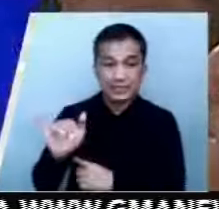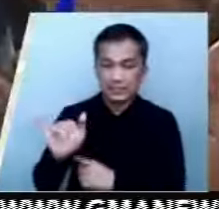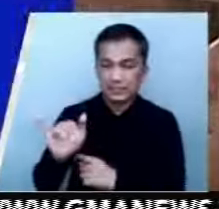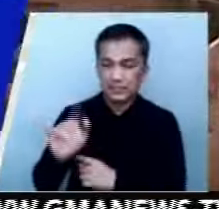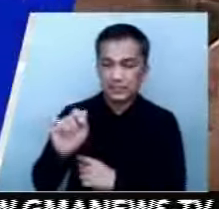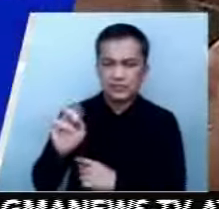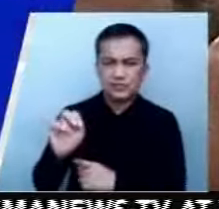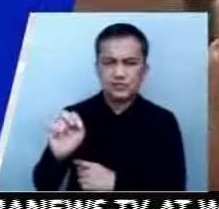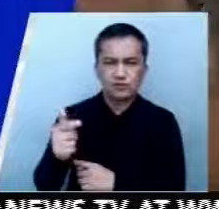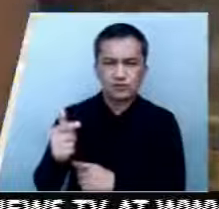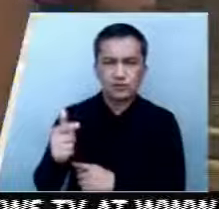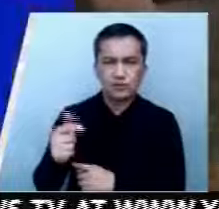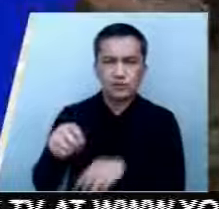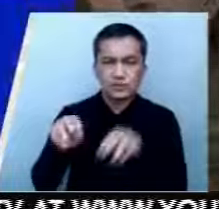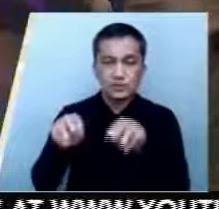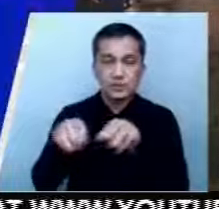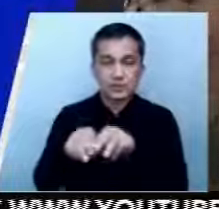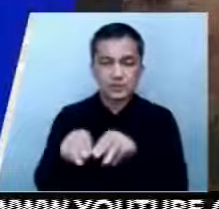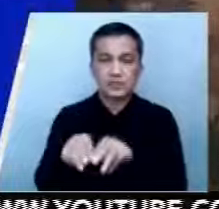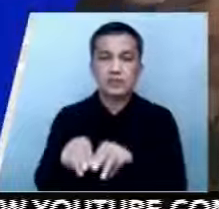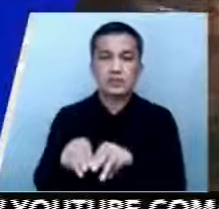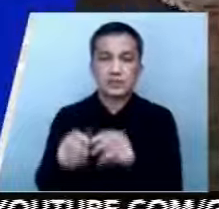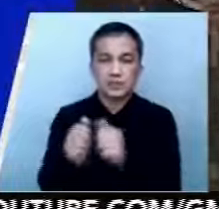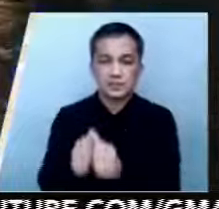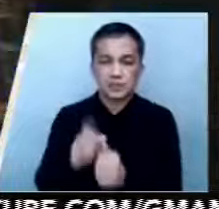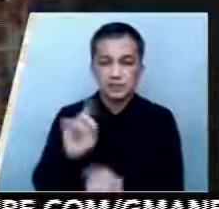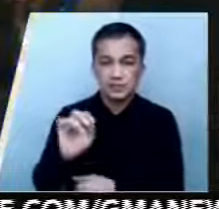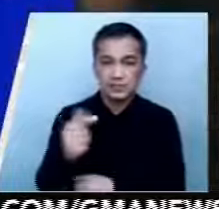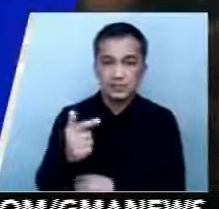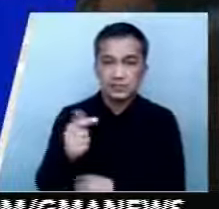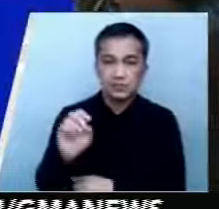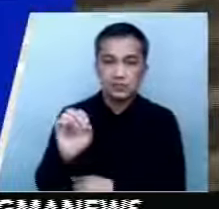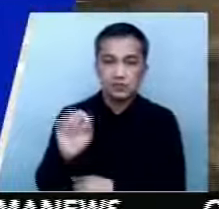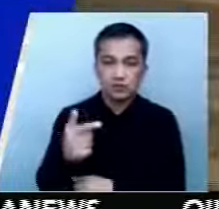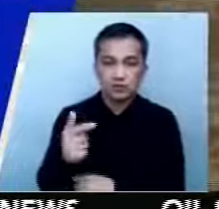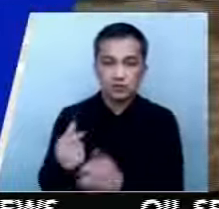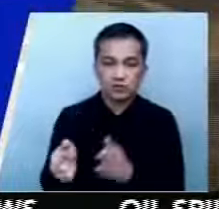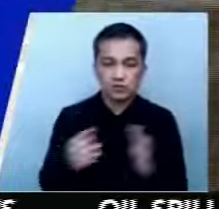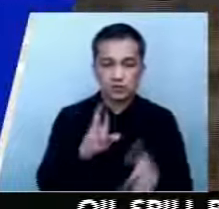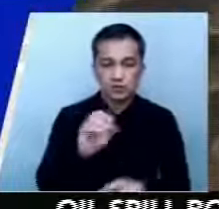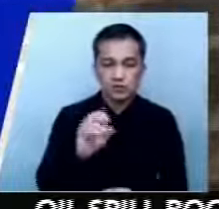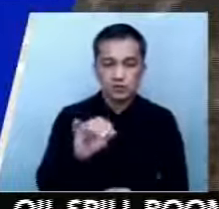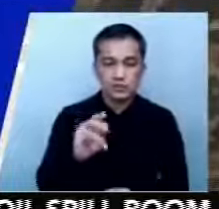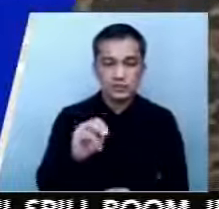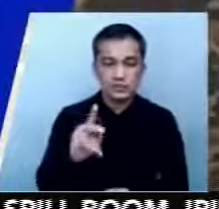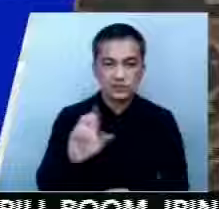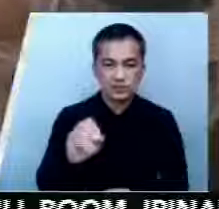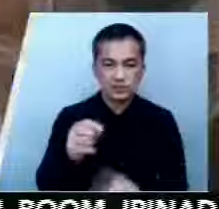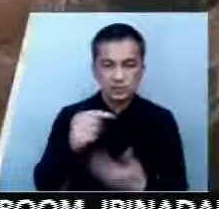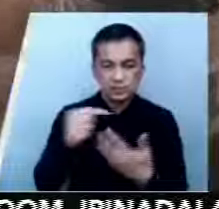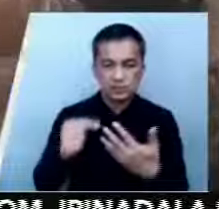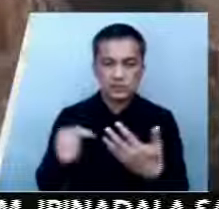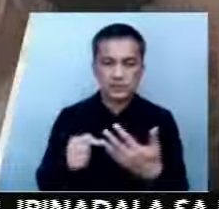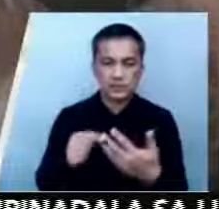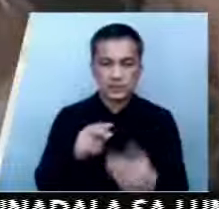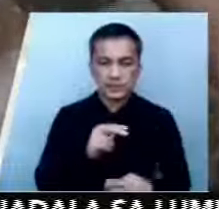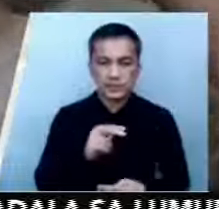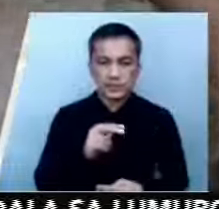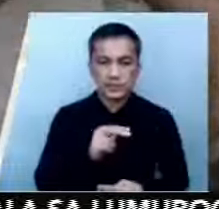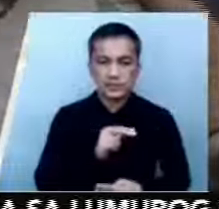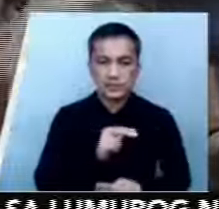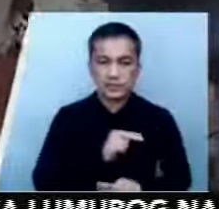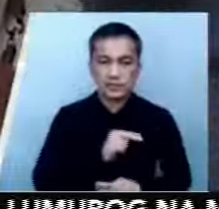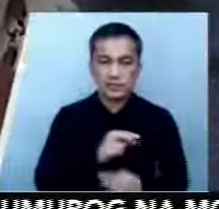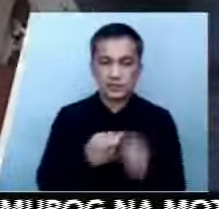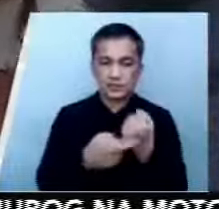sa Marikina kasama sina Dingdong Dantes, Rocco Nacino at iba pang naval reservists. Nagpakain tayo